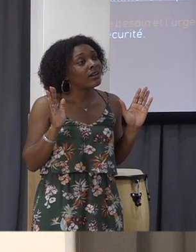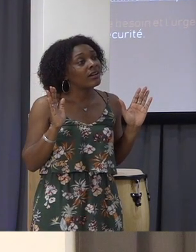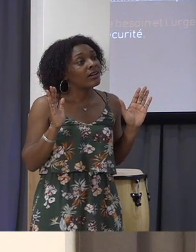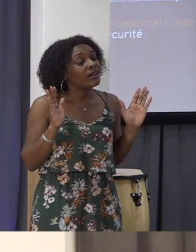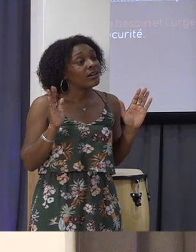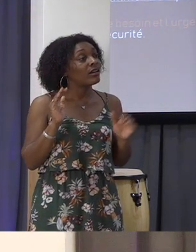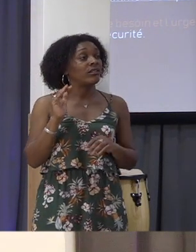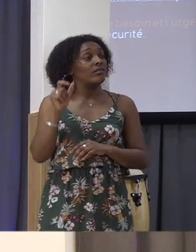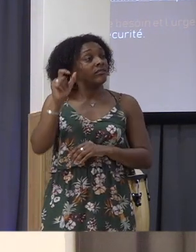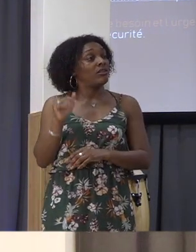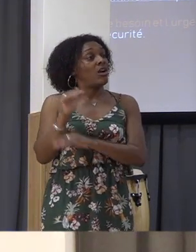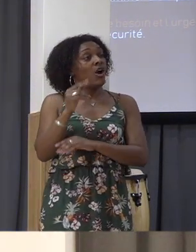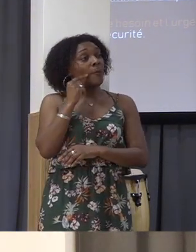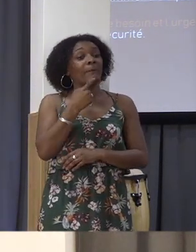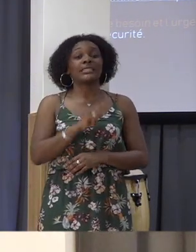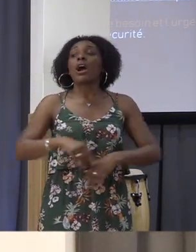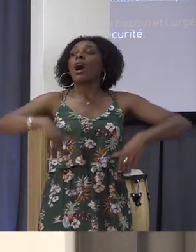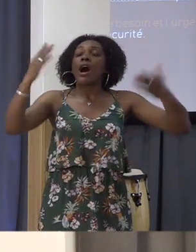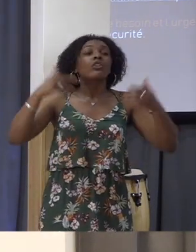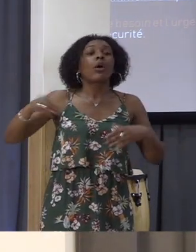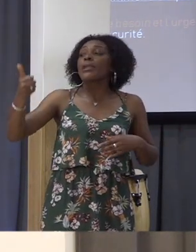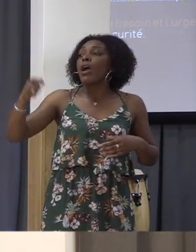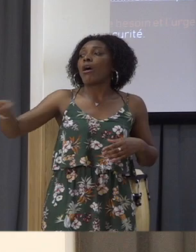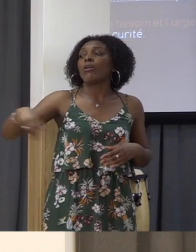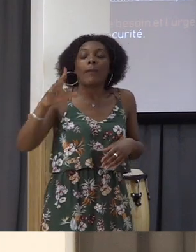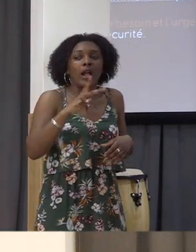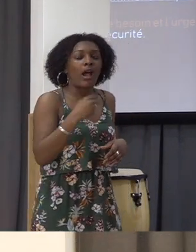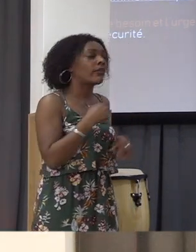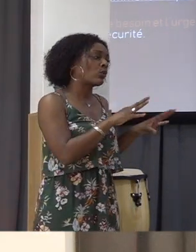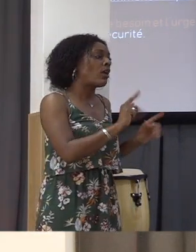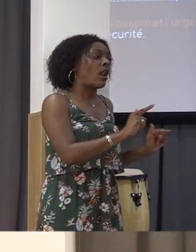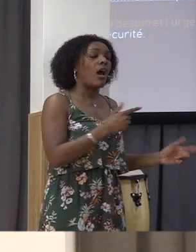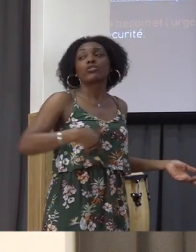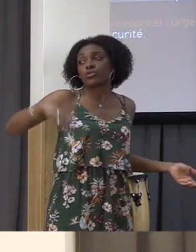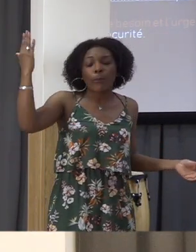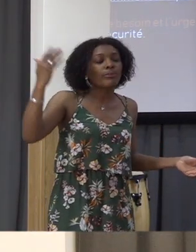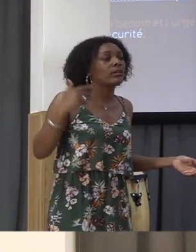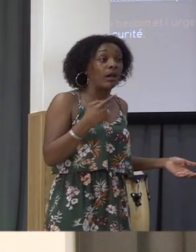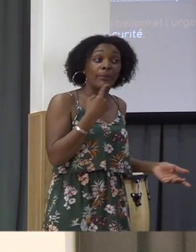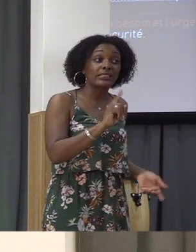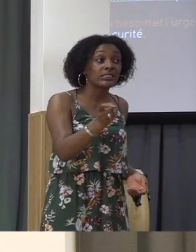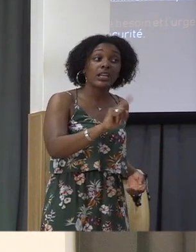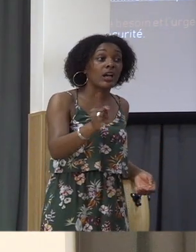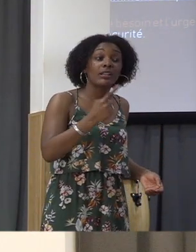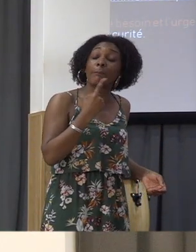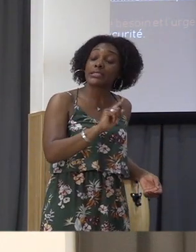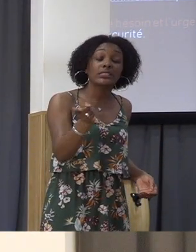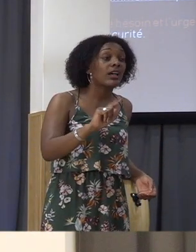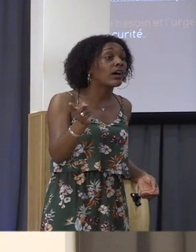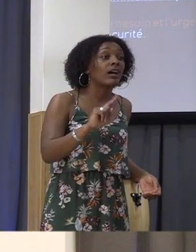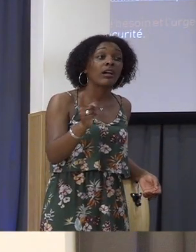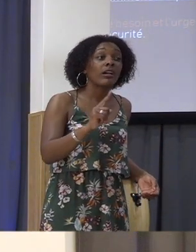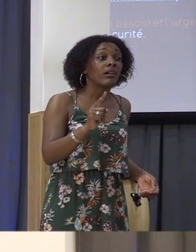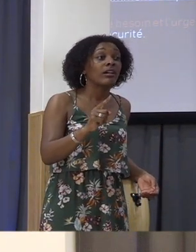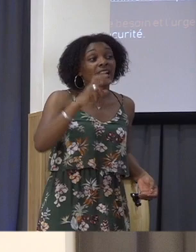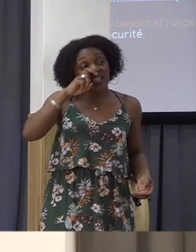Le maître n'a pas dit, tant pis. J'en ai 99 qui restent en sécurité, tant pis pour celle-là. Il allait